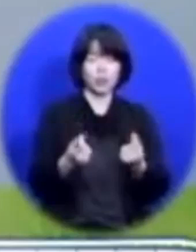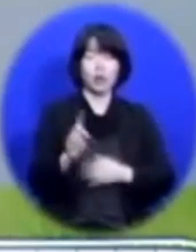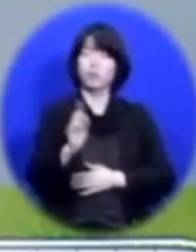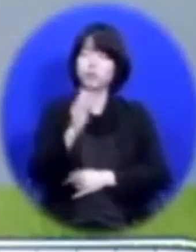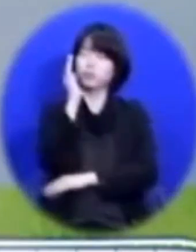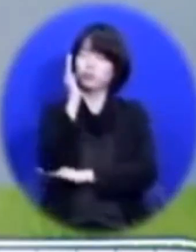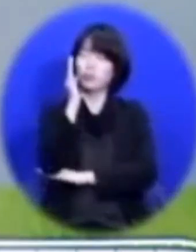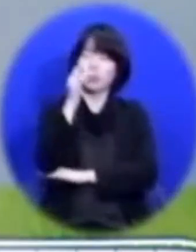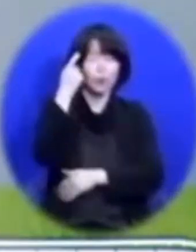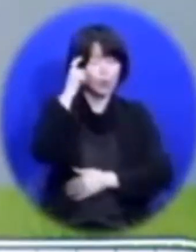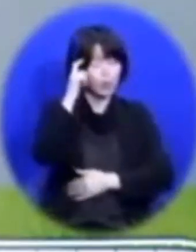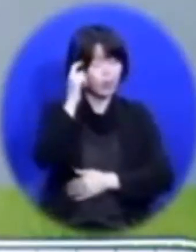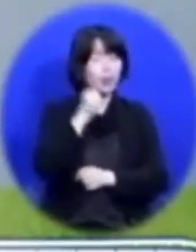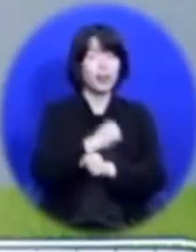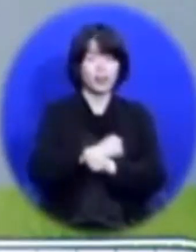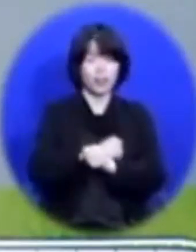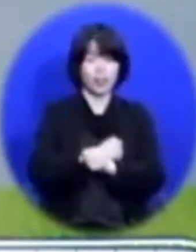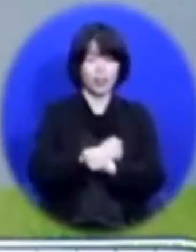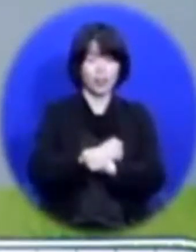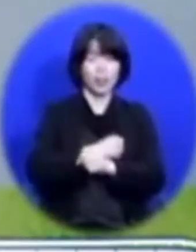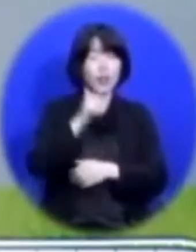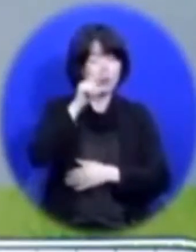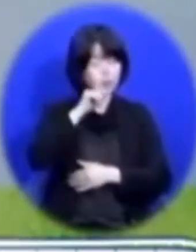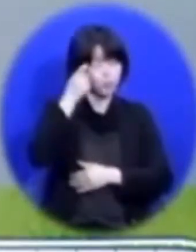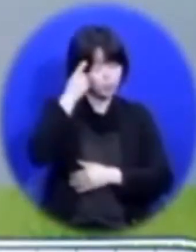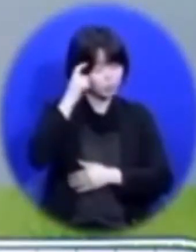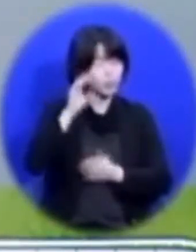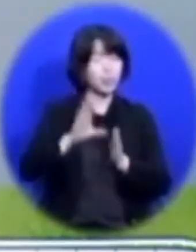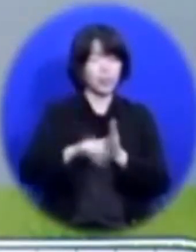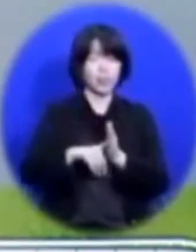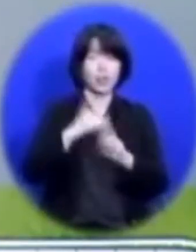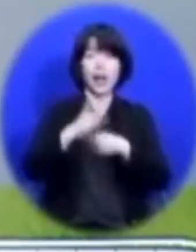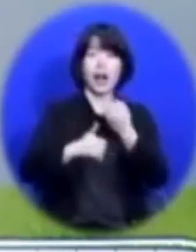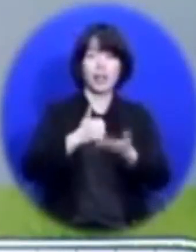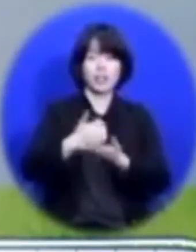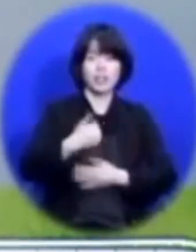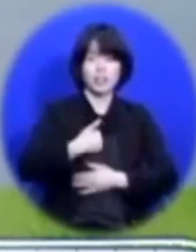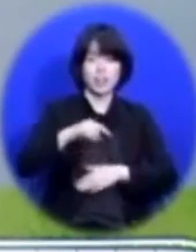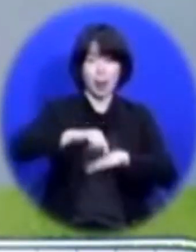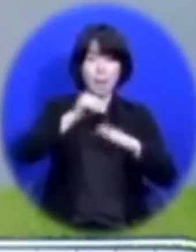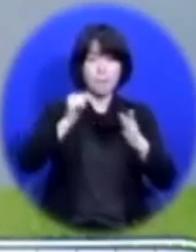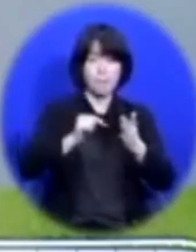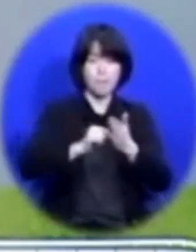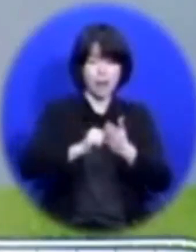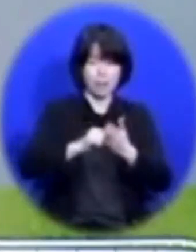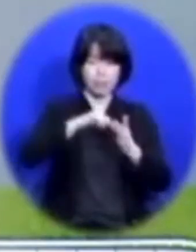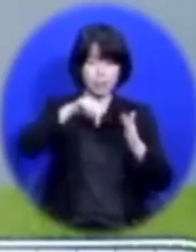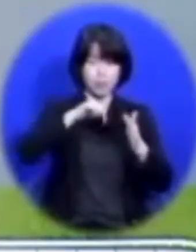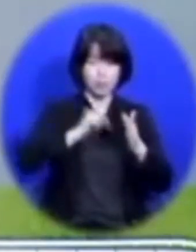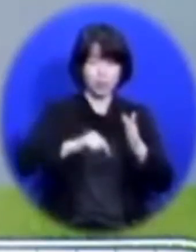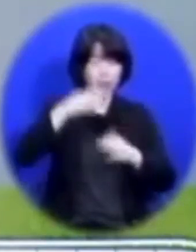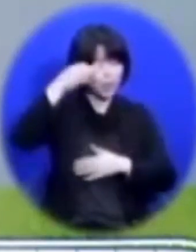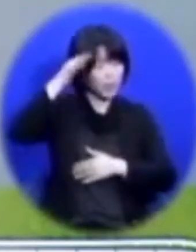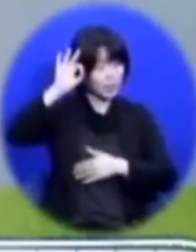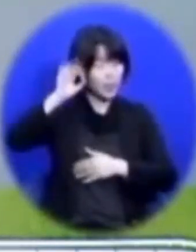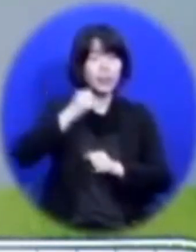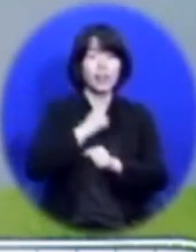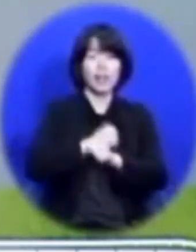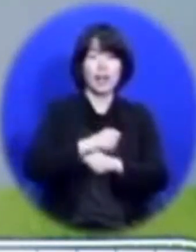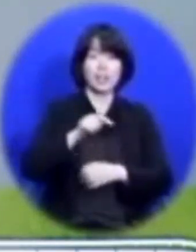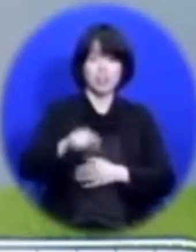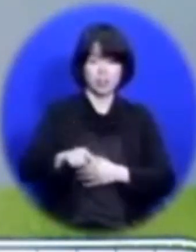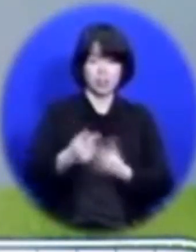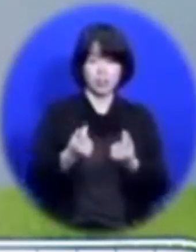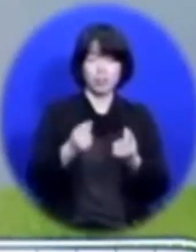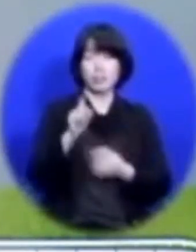이번주시편의내용이 지난주와완전히똑같아서무엇을설교해야할지묵상하던중,하나님께서 제마음에어떤깨달음을주시는듯한느낌을받았습니다